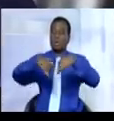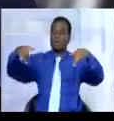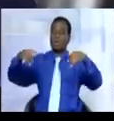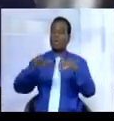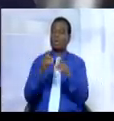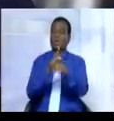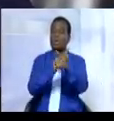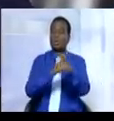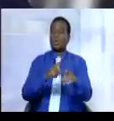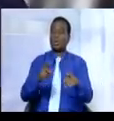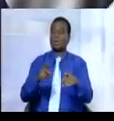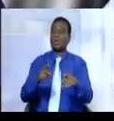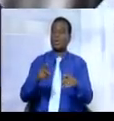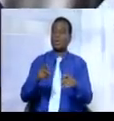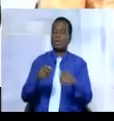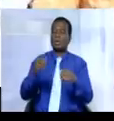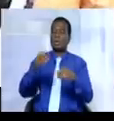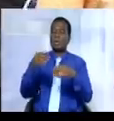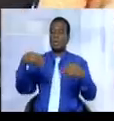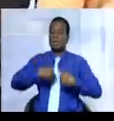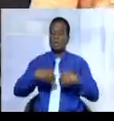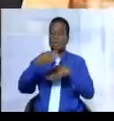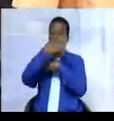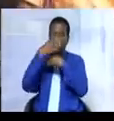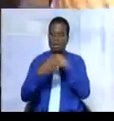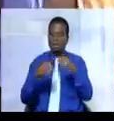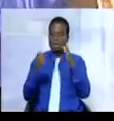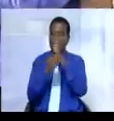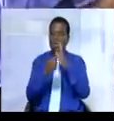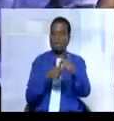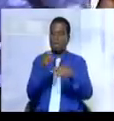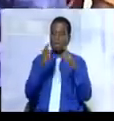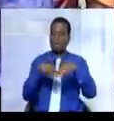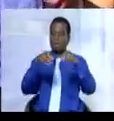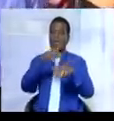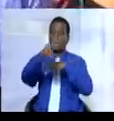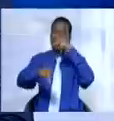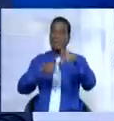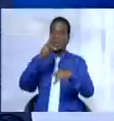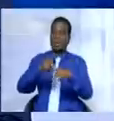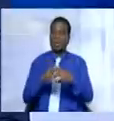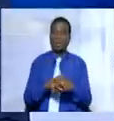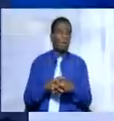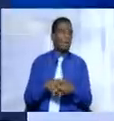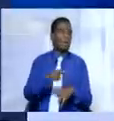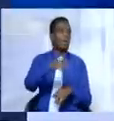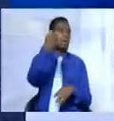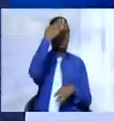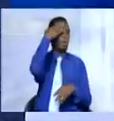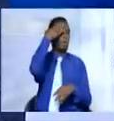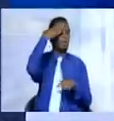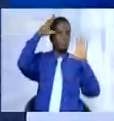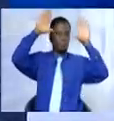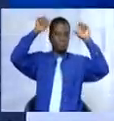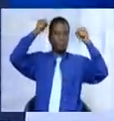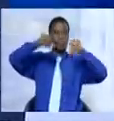du développement local, la Jeune Chambre économique et la Direction des marchés publics. Vous le savez, le